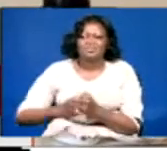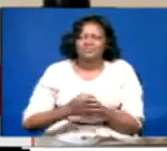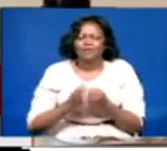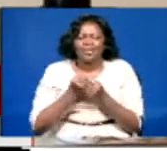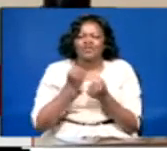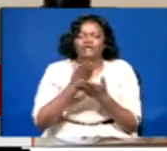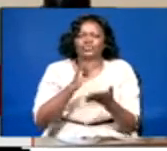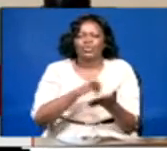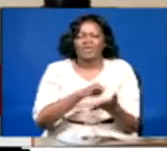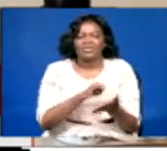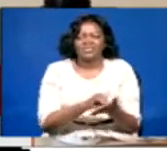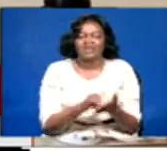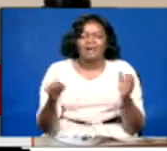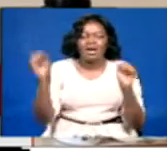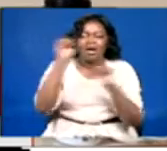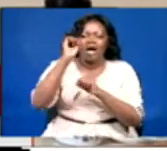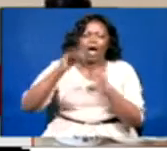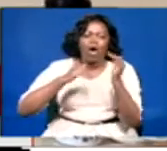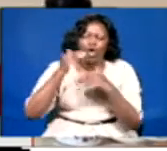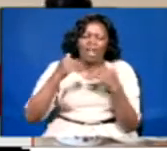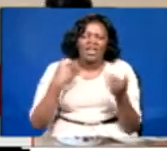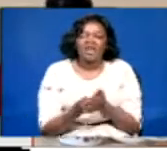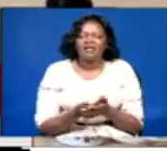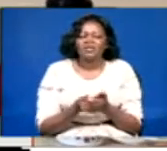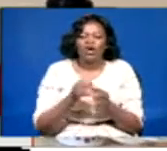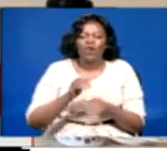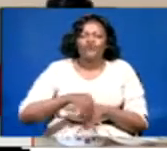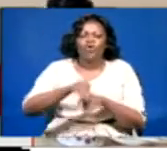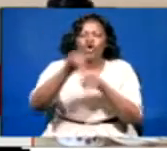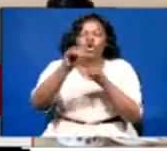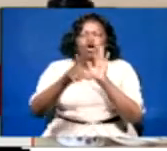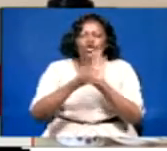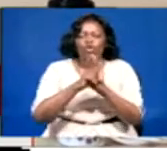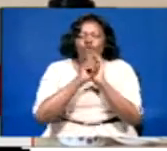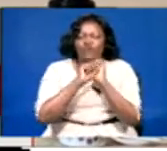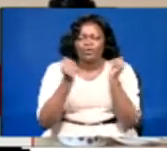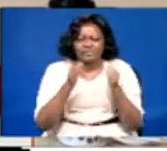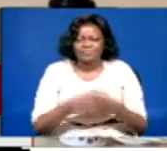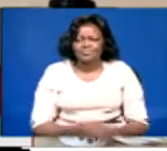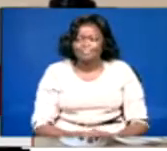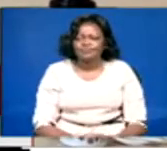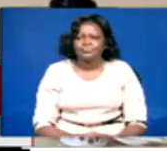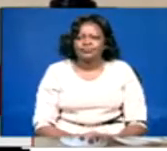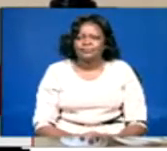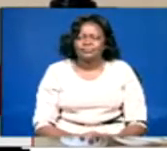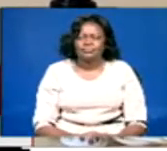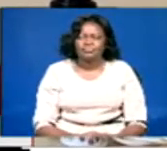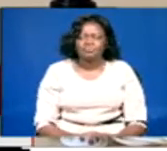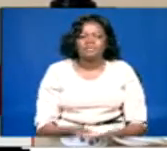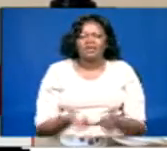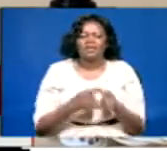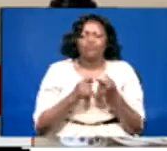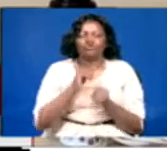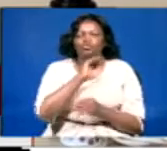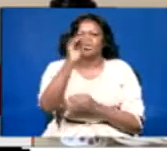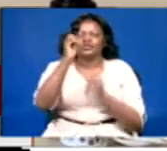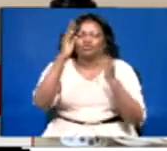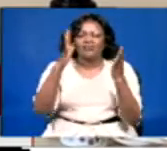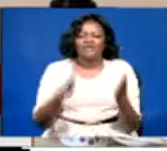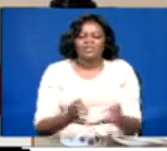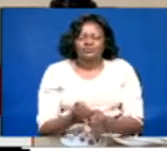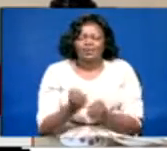kwamba magari yote yamefuata sheria ya barabarani. Nataka niombe madrivers